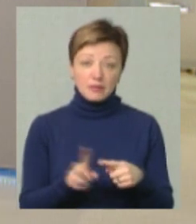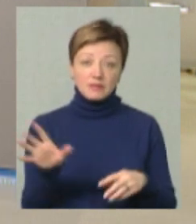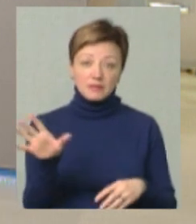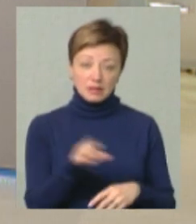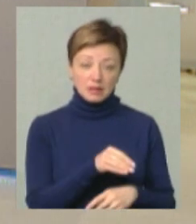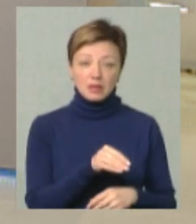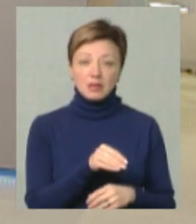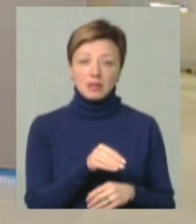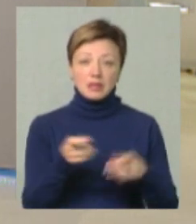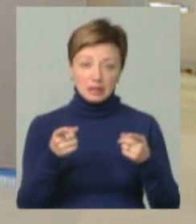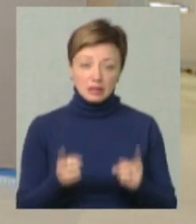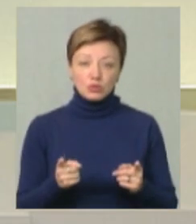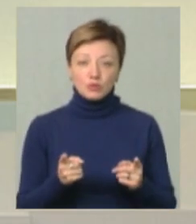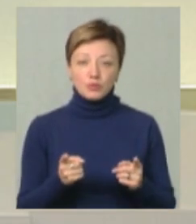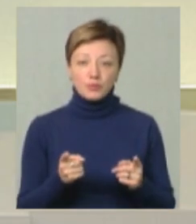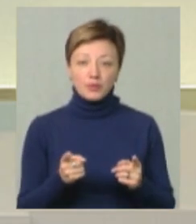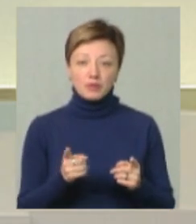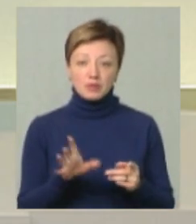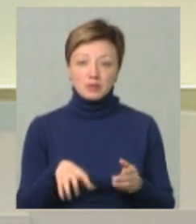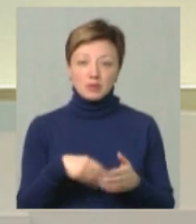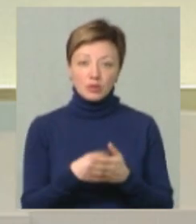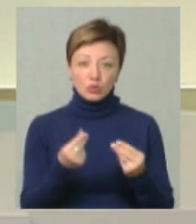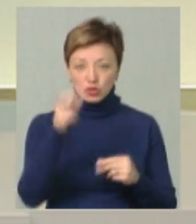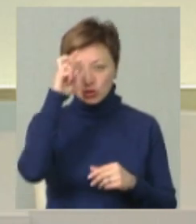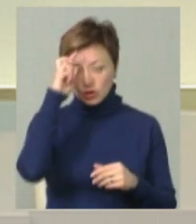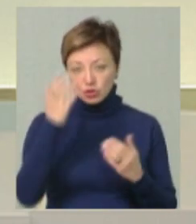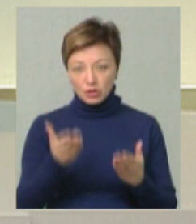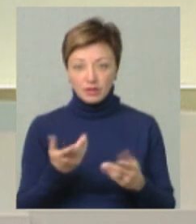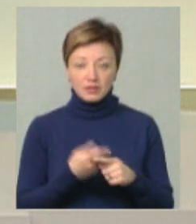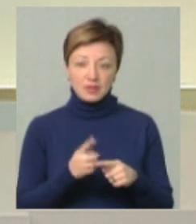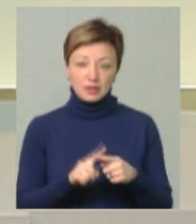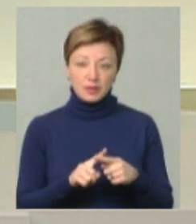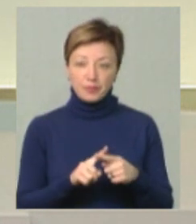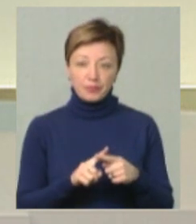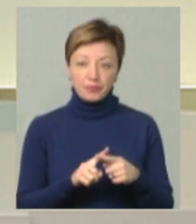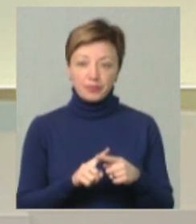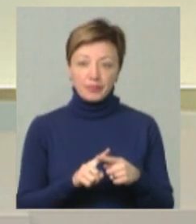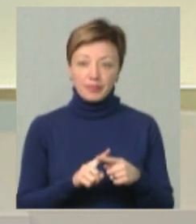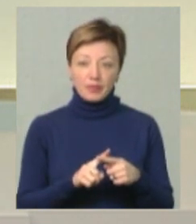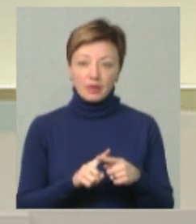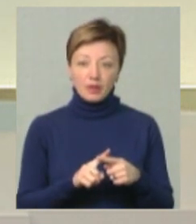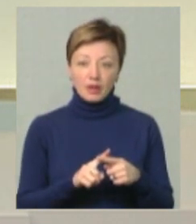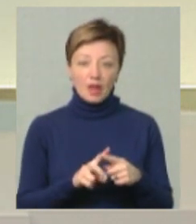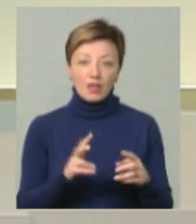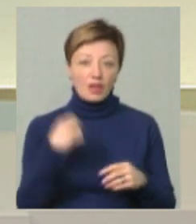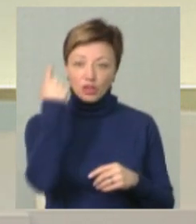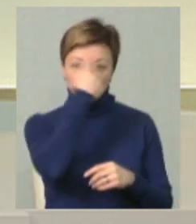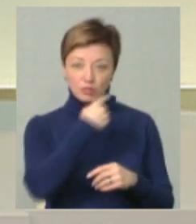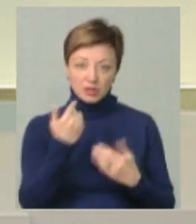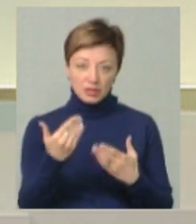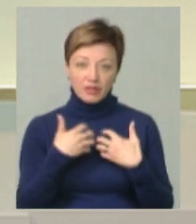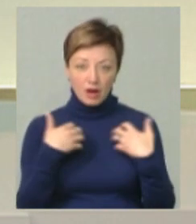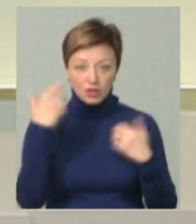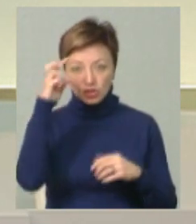робиться, скажімо так, дійсно, що за кошти держави, бо це не частна лічна тваринка, а